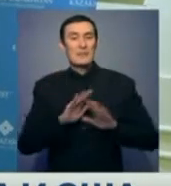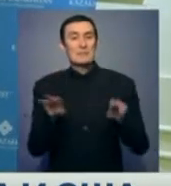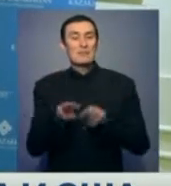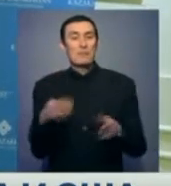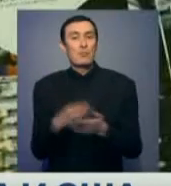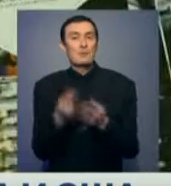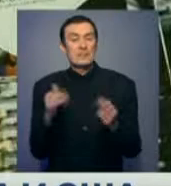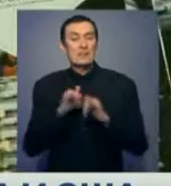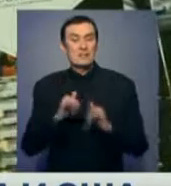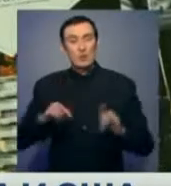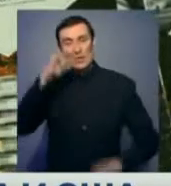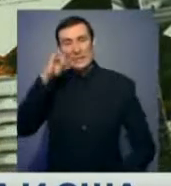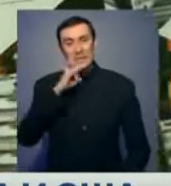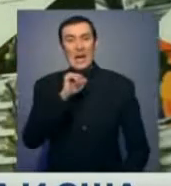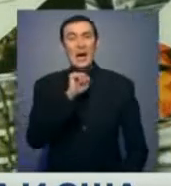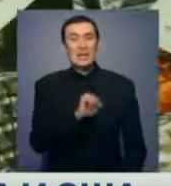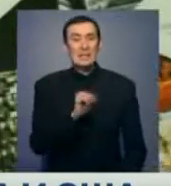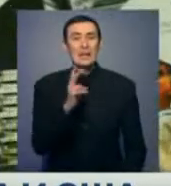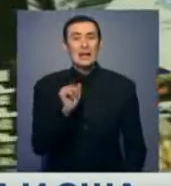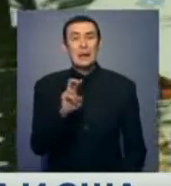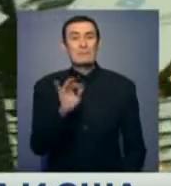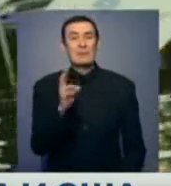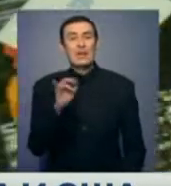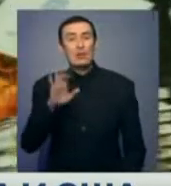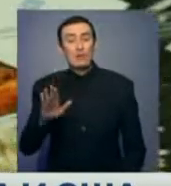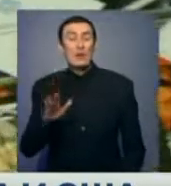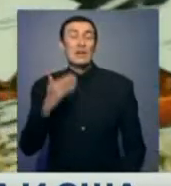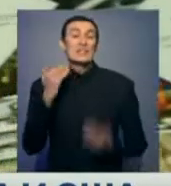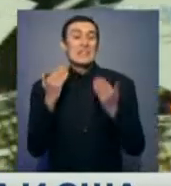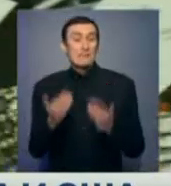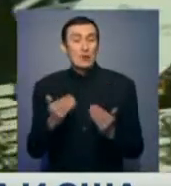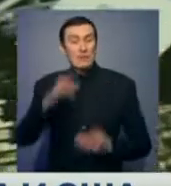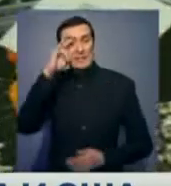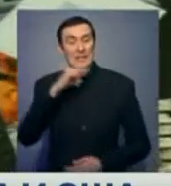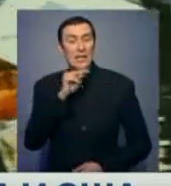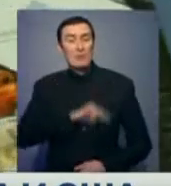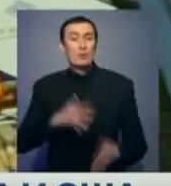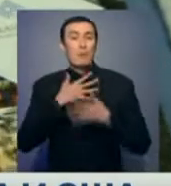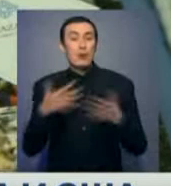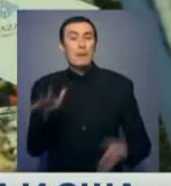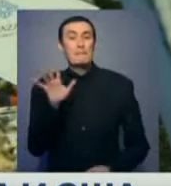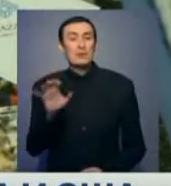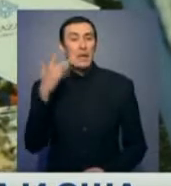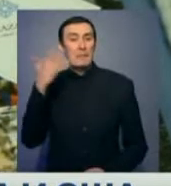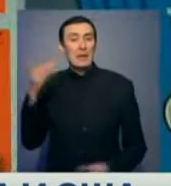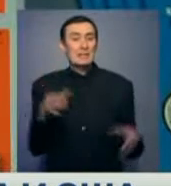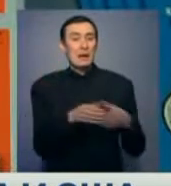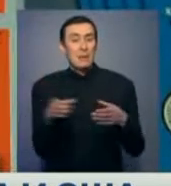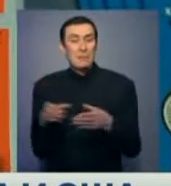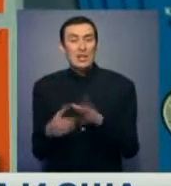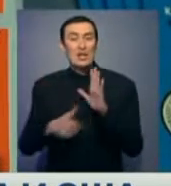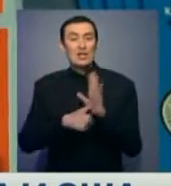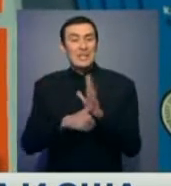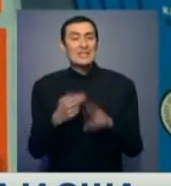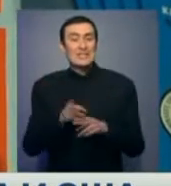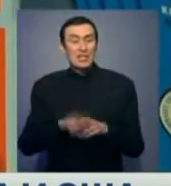по инвестициям и развитию Казахстана Арыстан Кабыкенов. Отмечу, сегодня в Казахстане работает более 500 американских компаний, 6